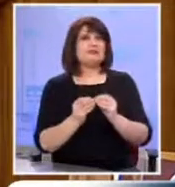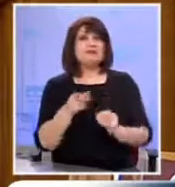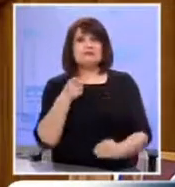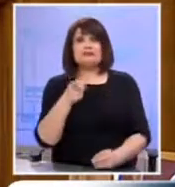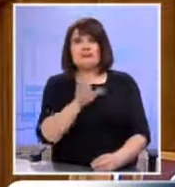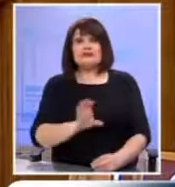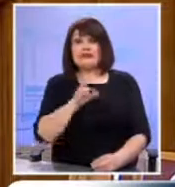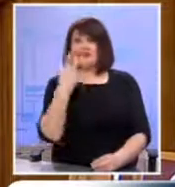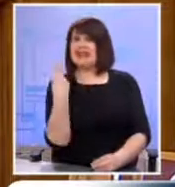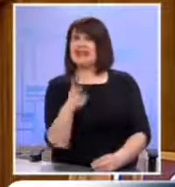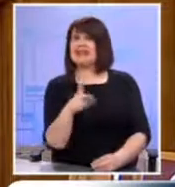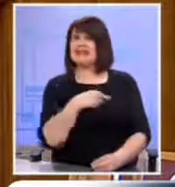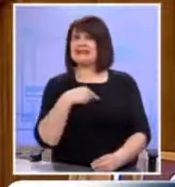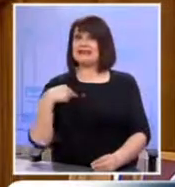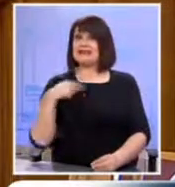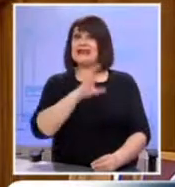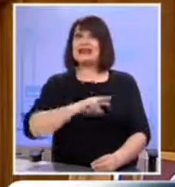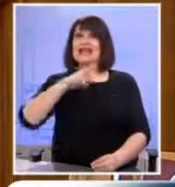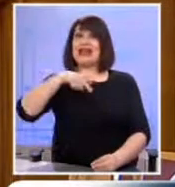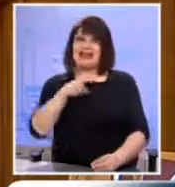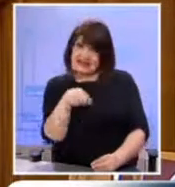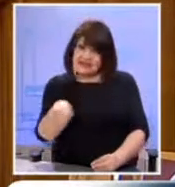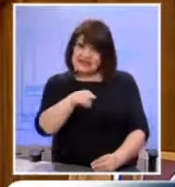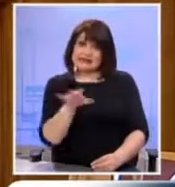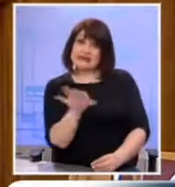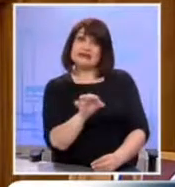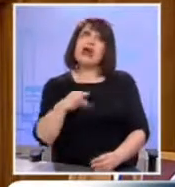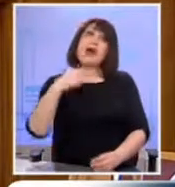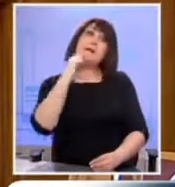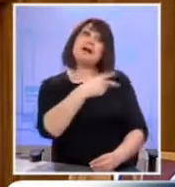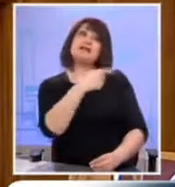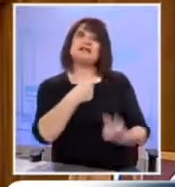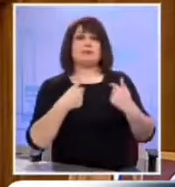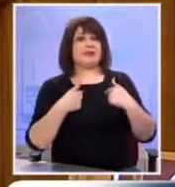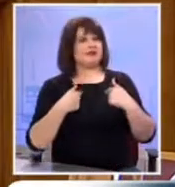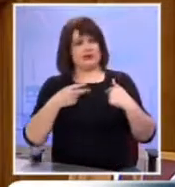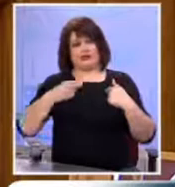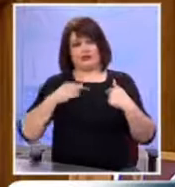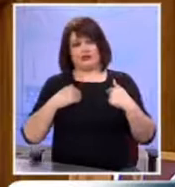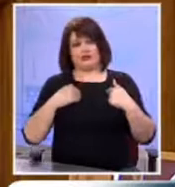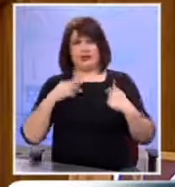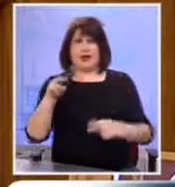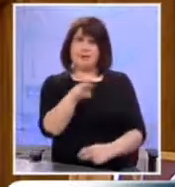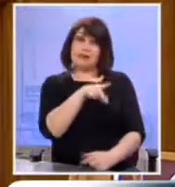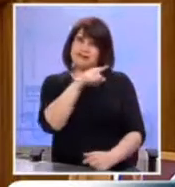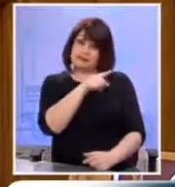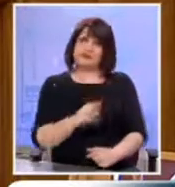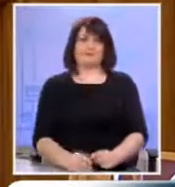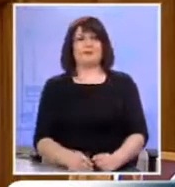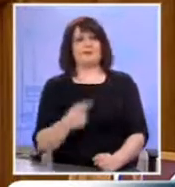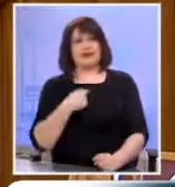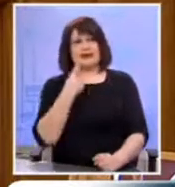από σας διορισμένοι έχουν πει και σε αυτούς να απαντήσετε, όχι σε μας. Για να κάνω και